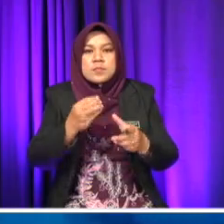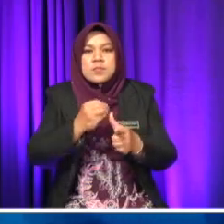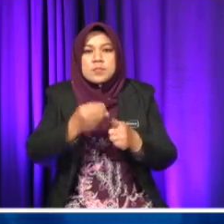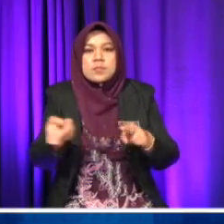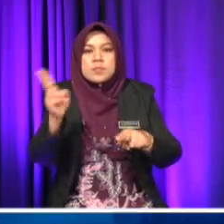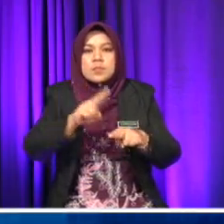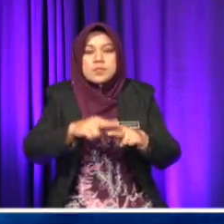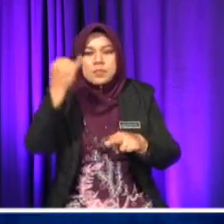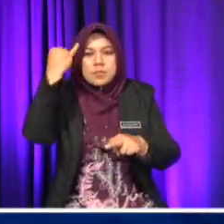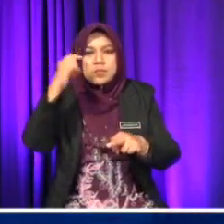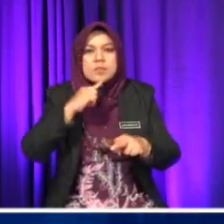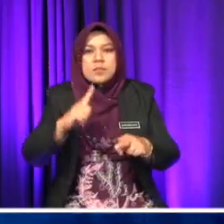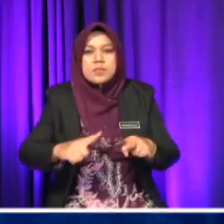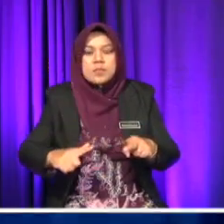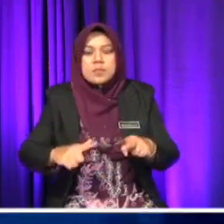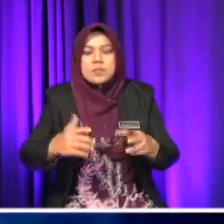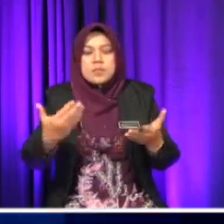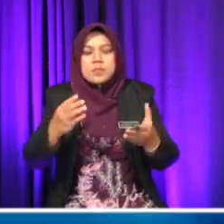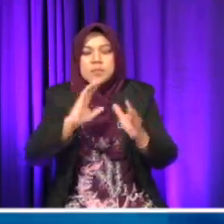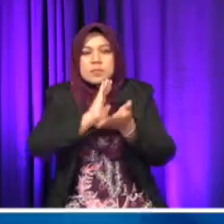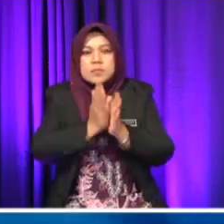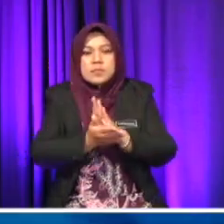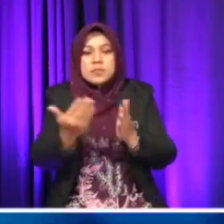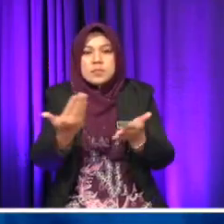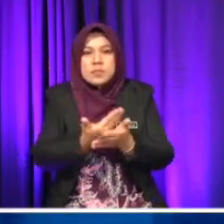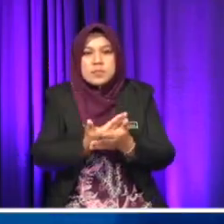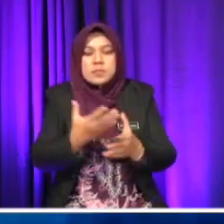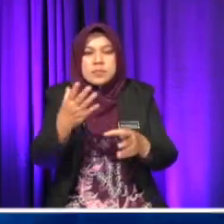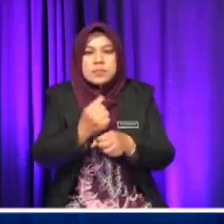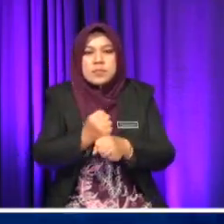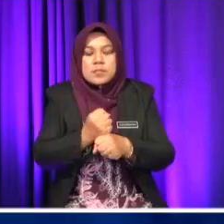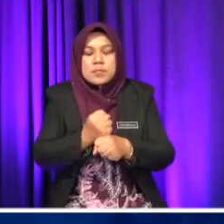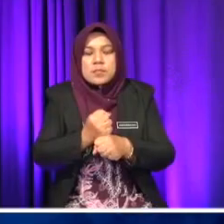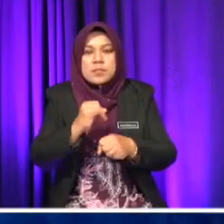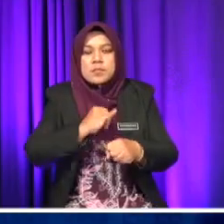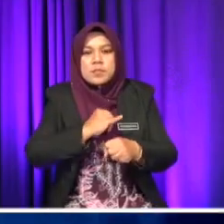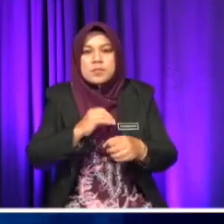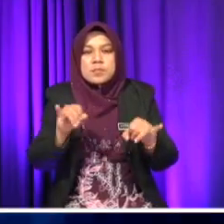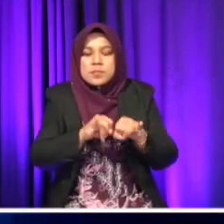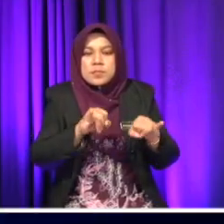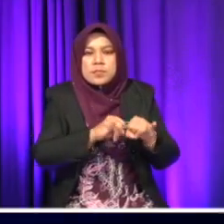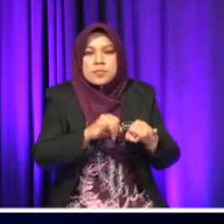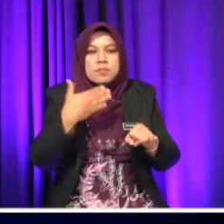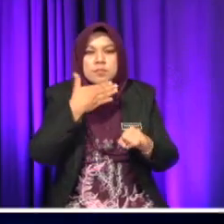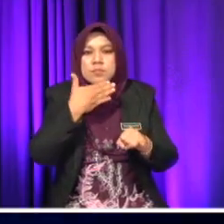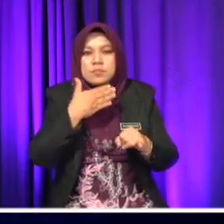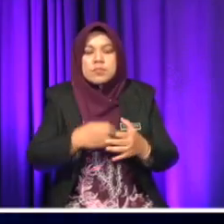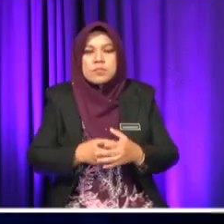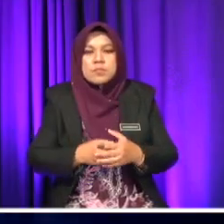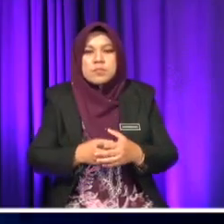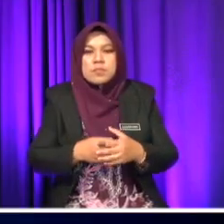ide-ide lama menjadi satu inovasi yang baru tapi pendapat saya seorang Beliau juga mempunyai